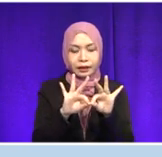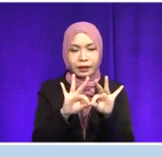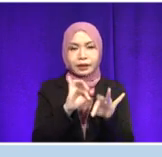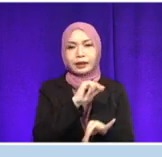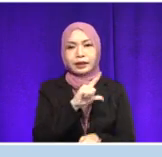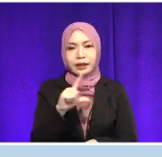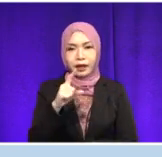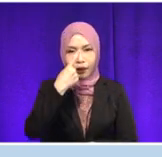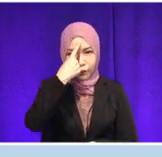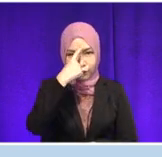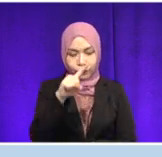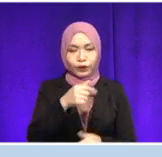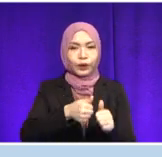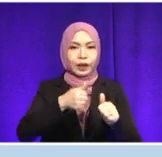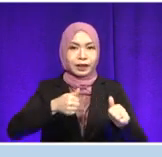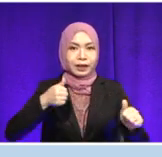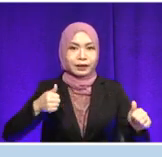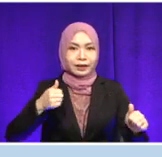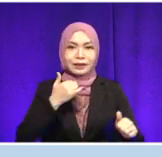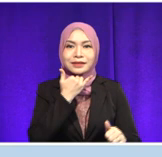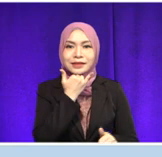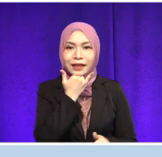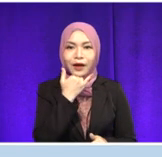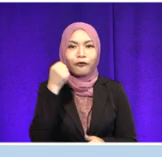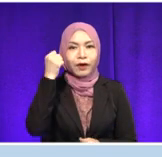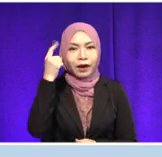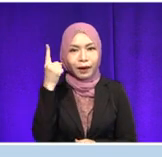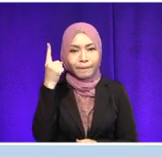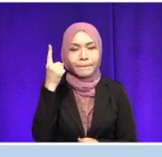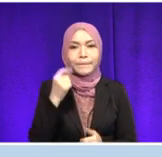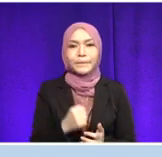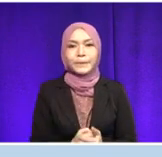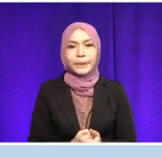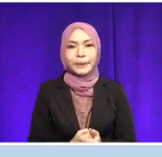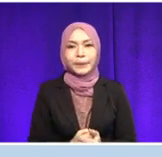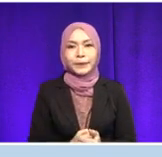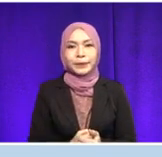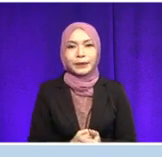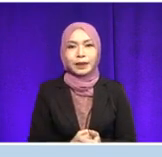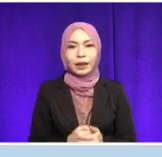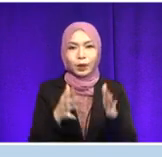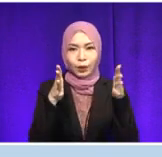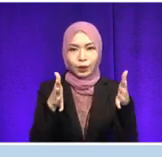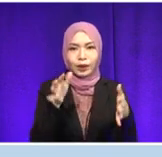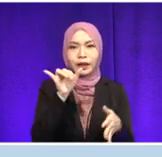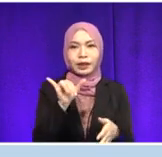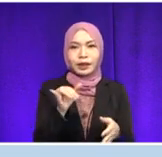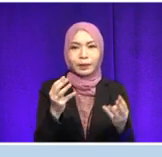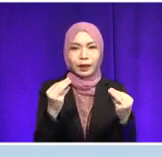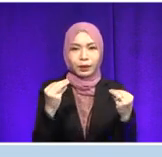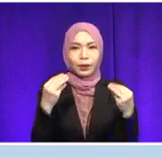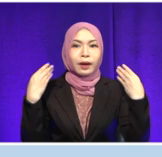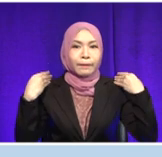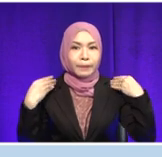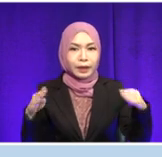tafsir peri ke bentuk terhadap keperluan Oke jadi kita perlu mendapatkan gambaran dengan jelas jadi